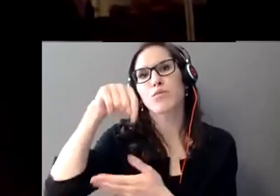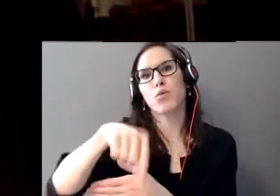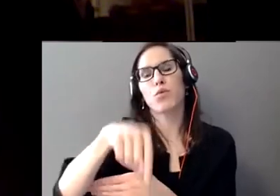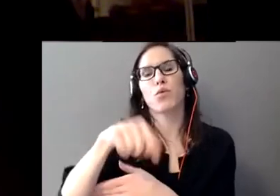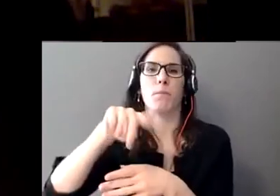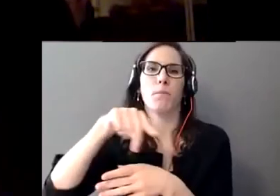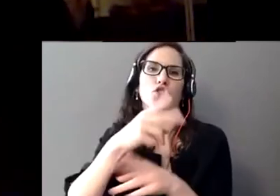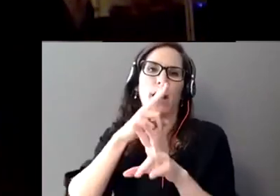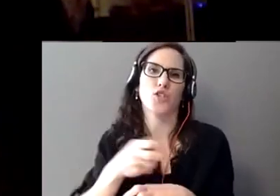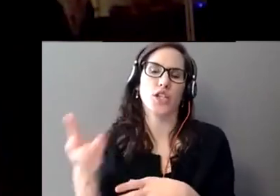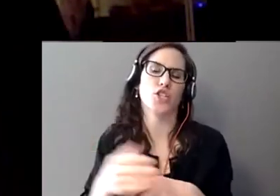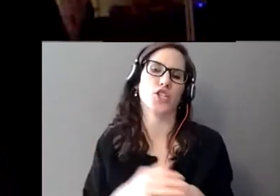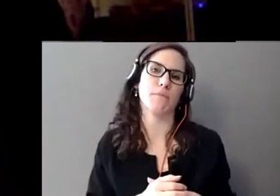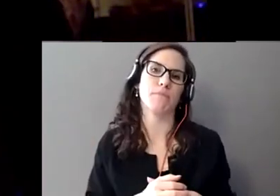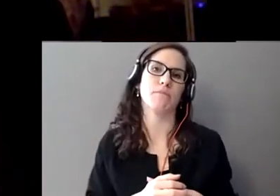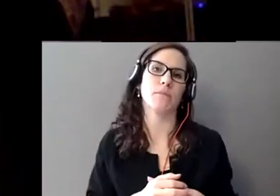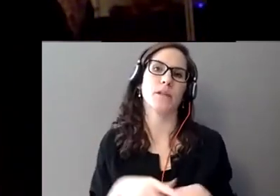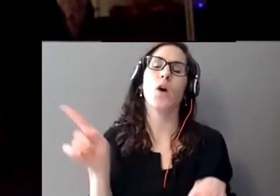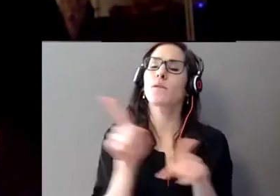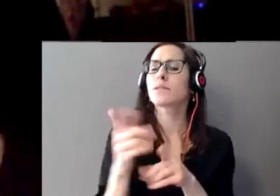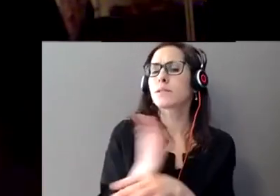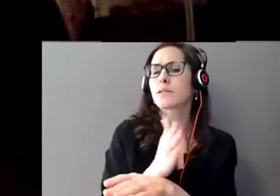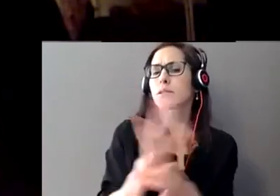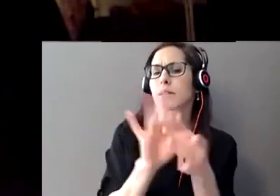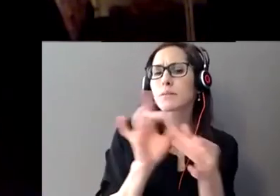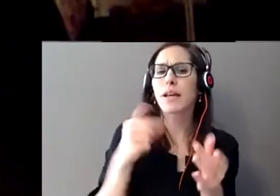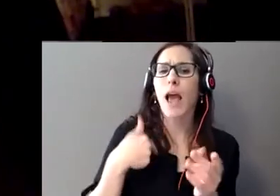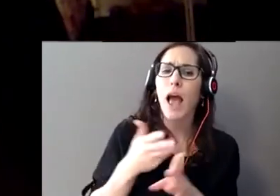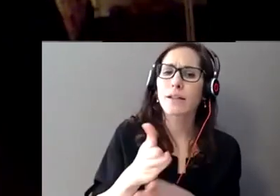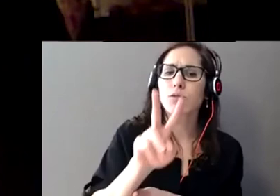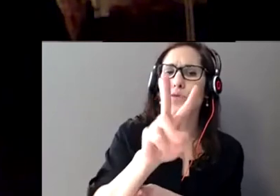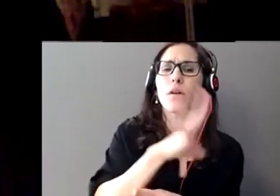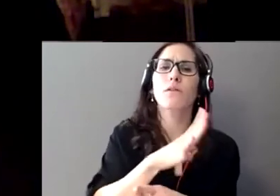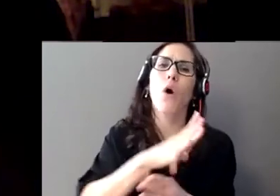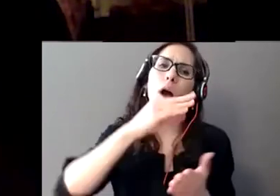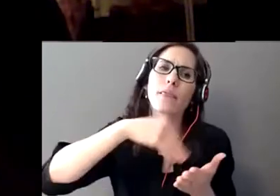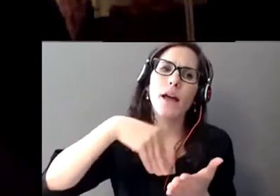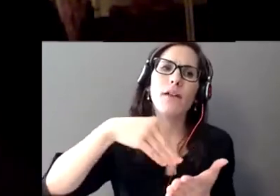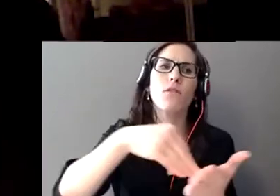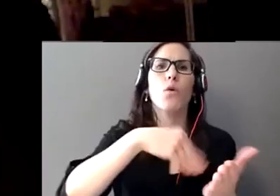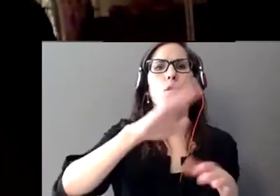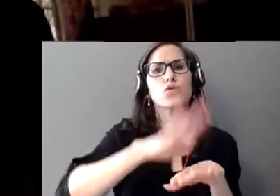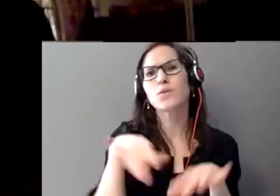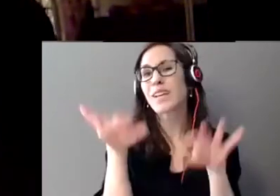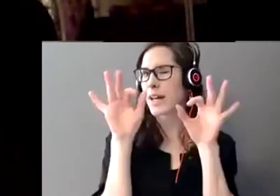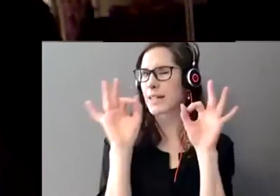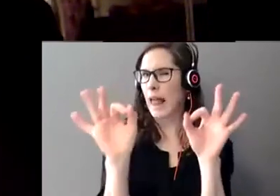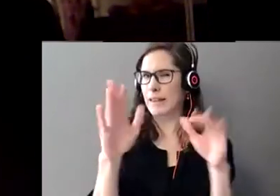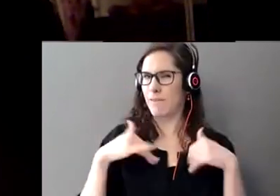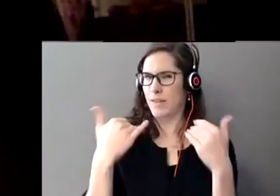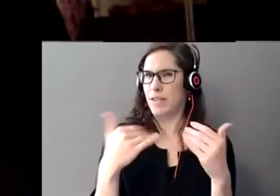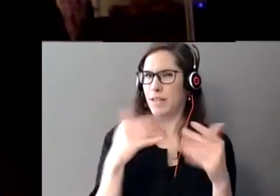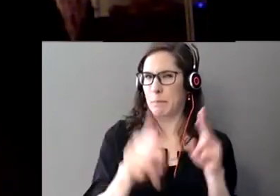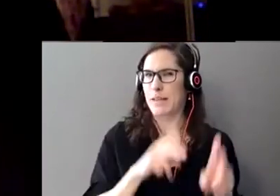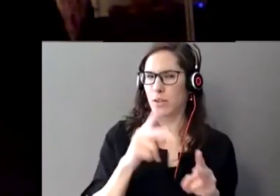Je vous disais aussi que l'axe 2 propose des travaux qui s'intéressent à la question de la qualité de vie des personnes en situation de handicap. Là, on a une